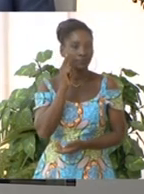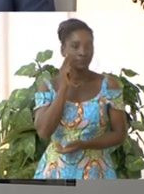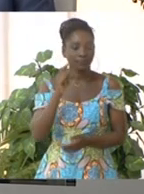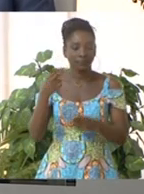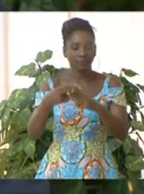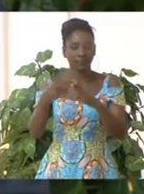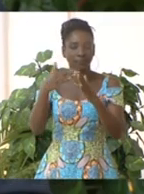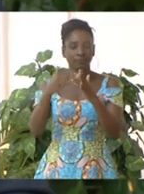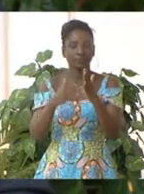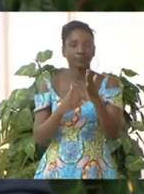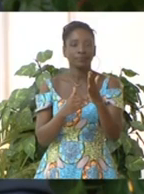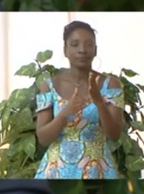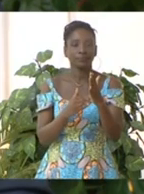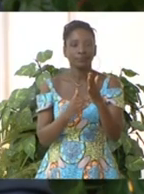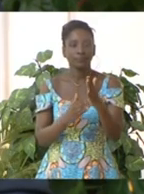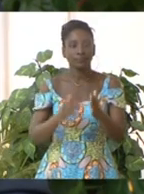inscrit